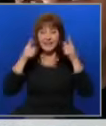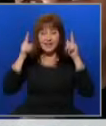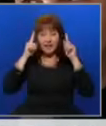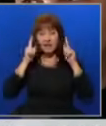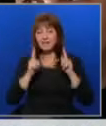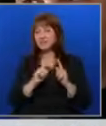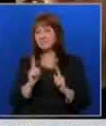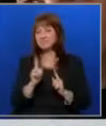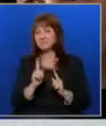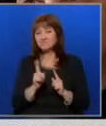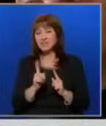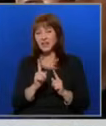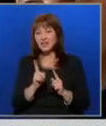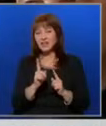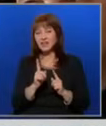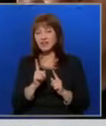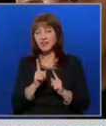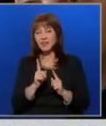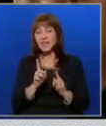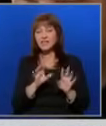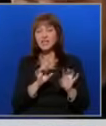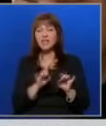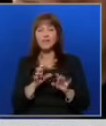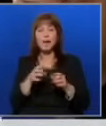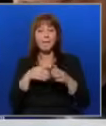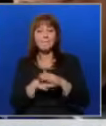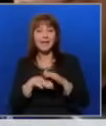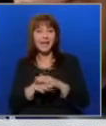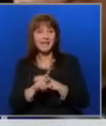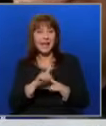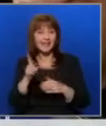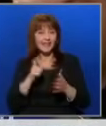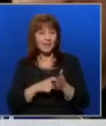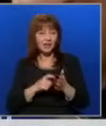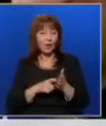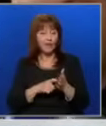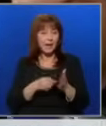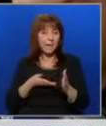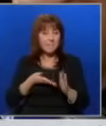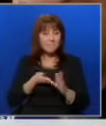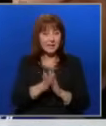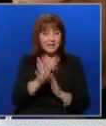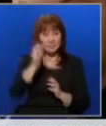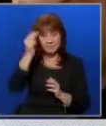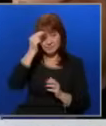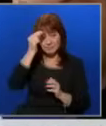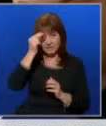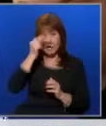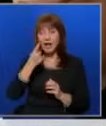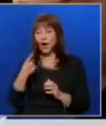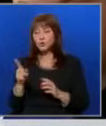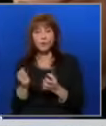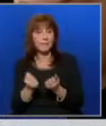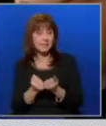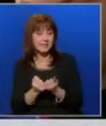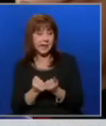въобще не е с източник мигранти, нелегални минали през България и Румъния, а съвсем от други места.